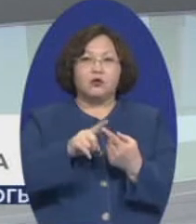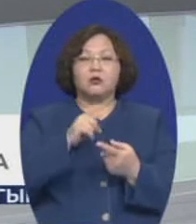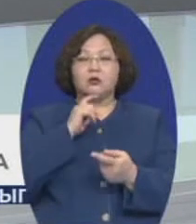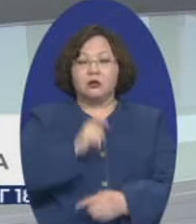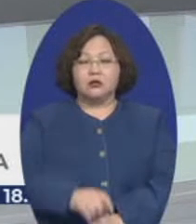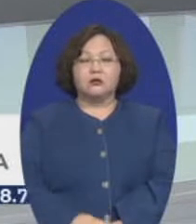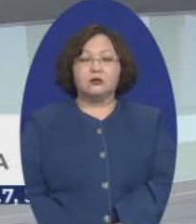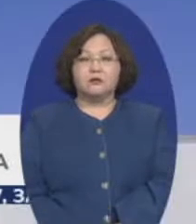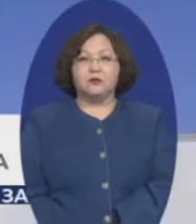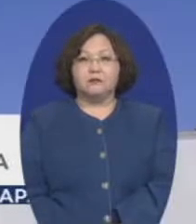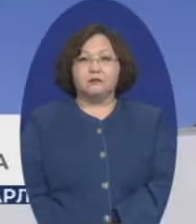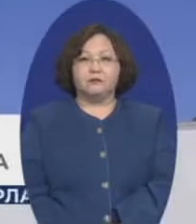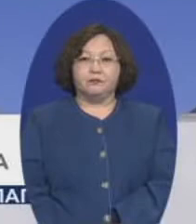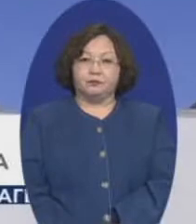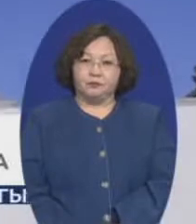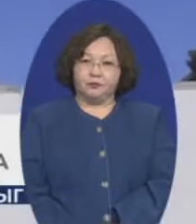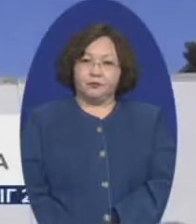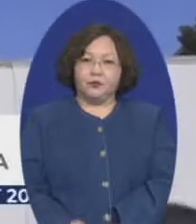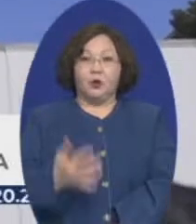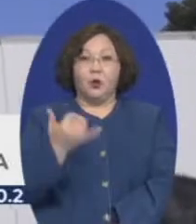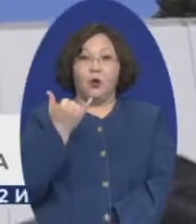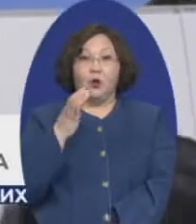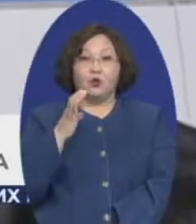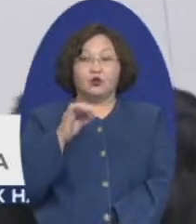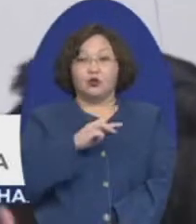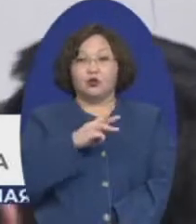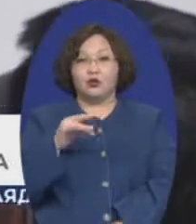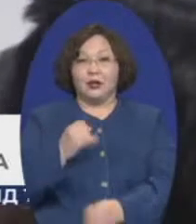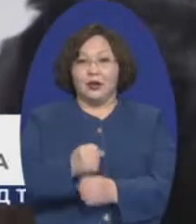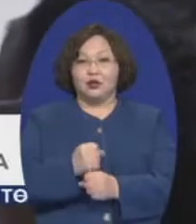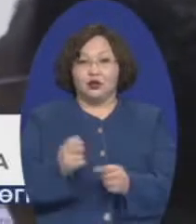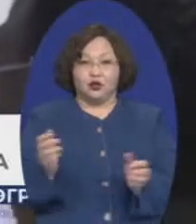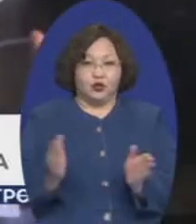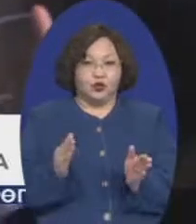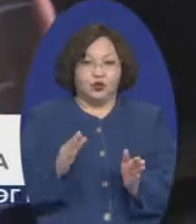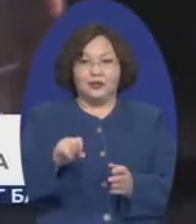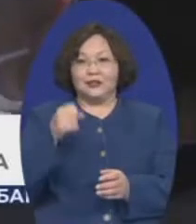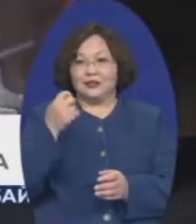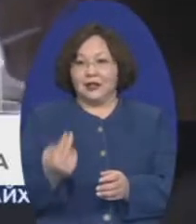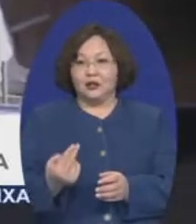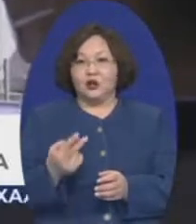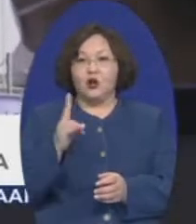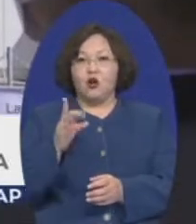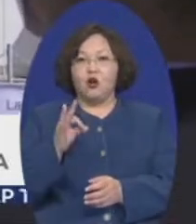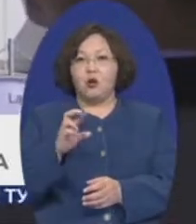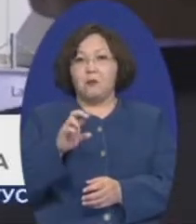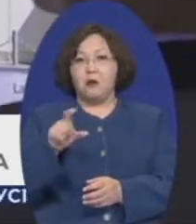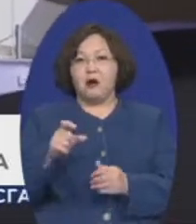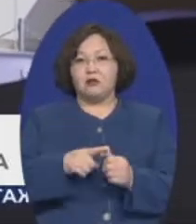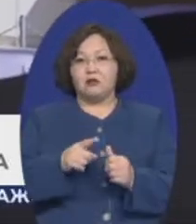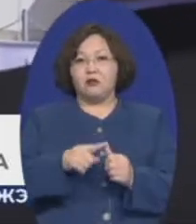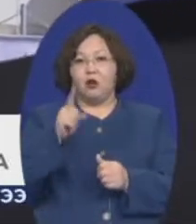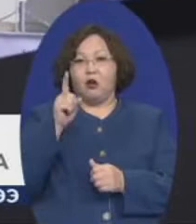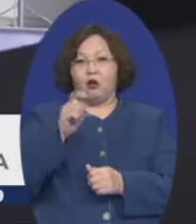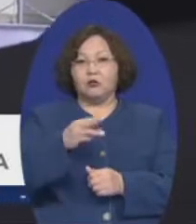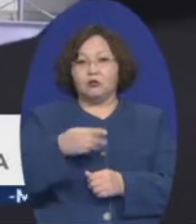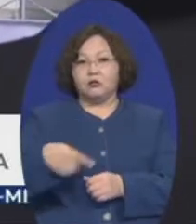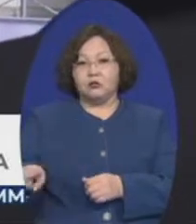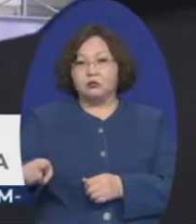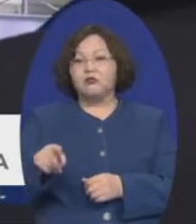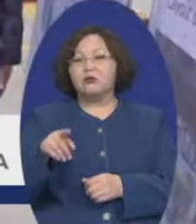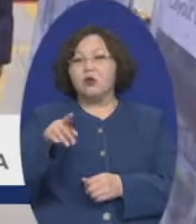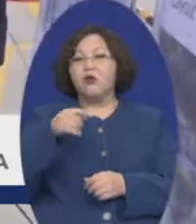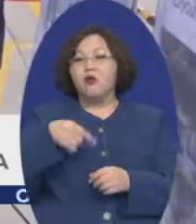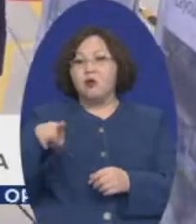зорилготой байгаа юм байна. Ус төрөгчөөр ажилдаг жижиг оврын энэ цахилгаан станц Коби бомбын ойр орчимдох имлэг,